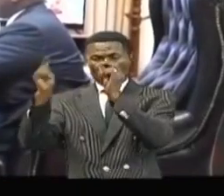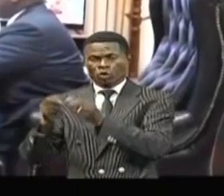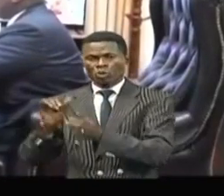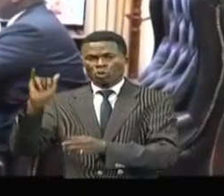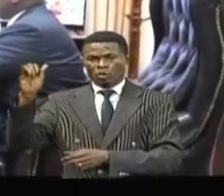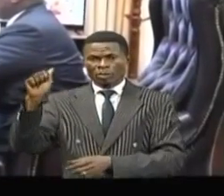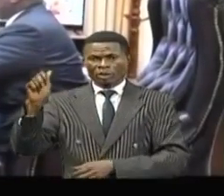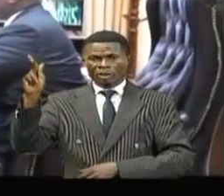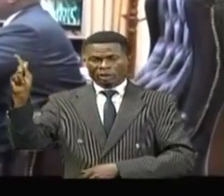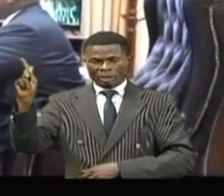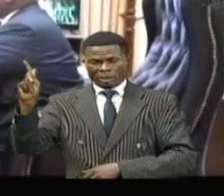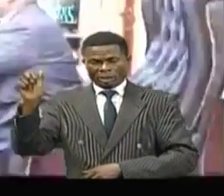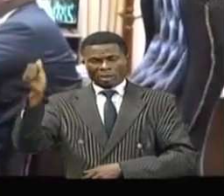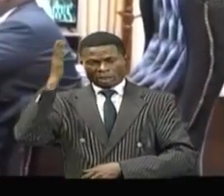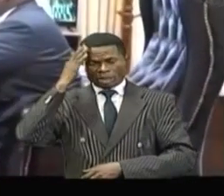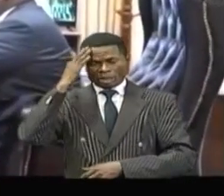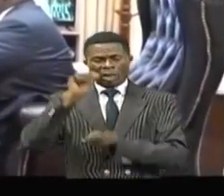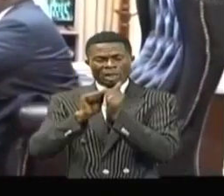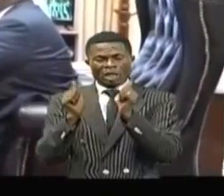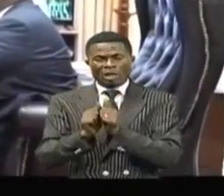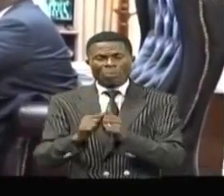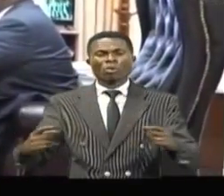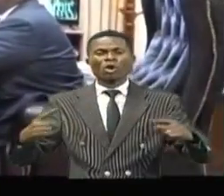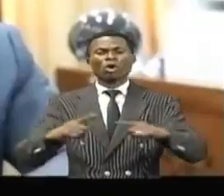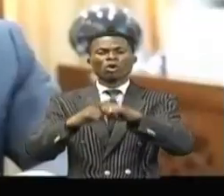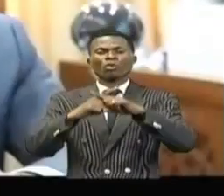prise en compte globale des causes de ces conflits.